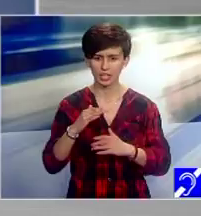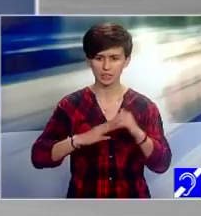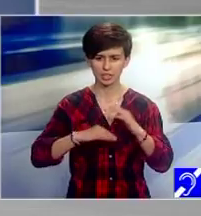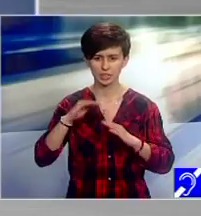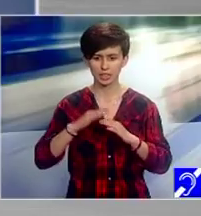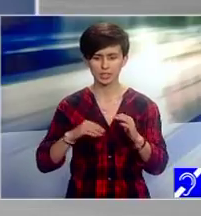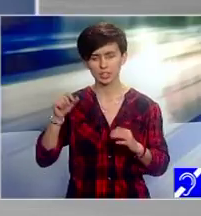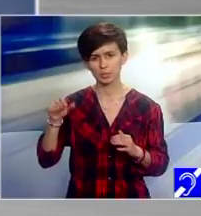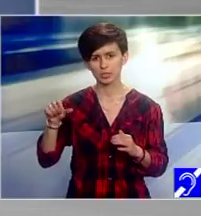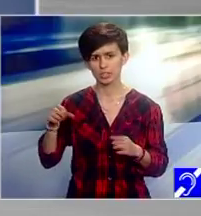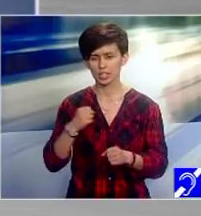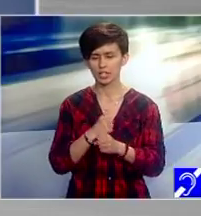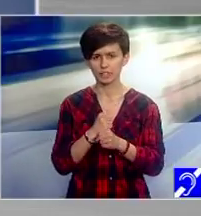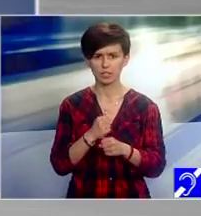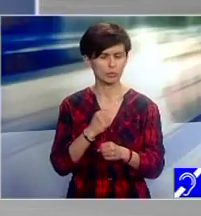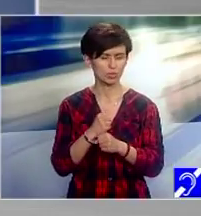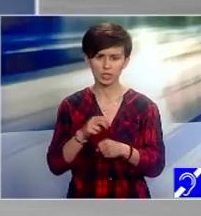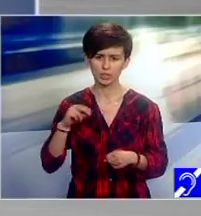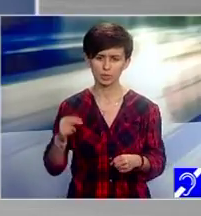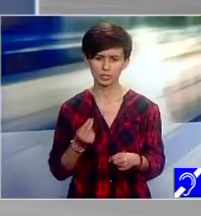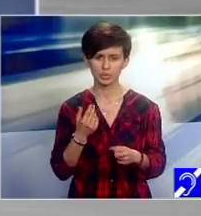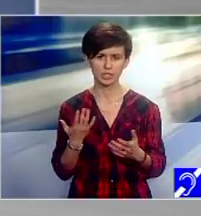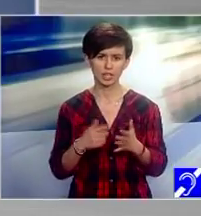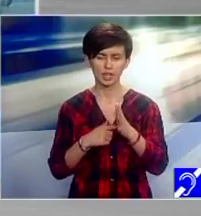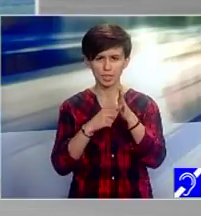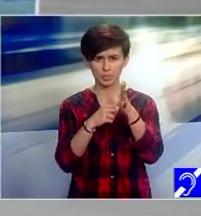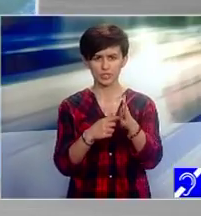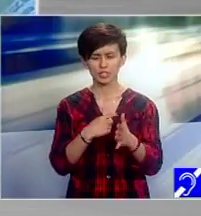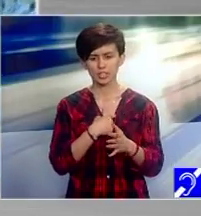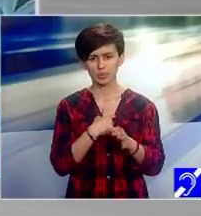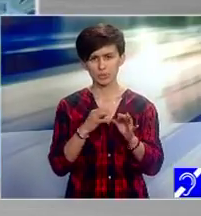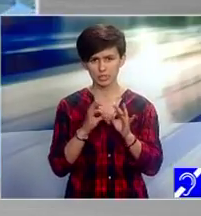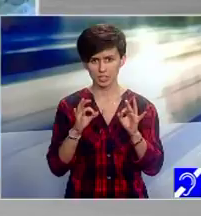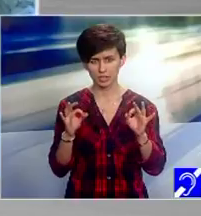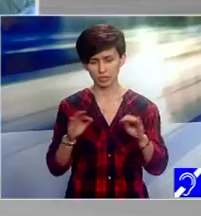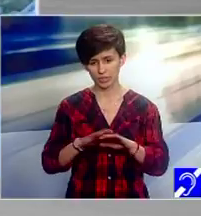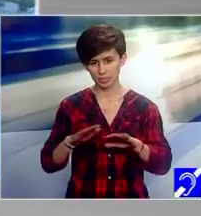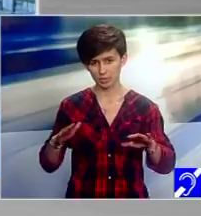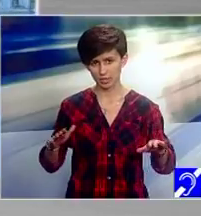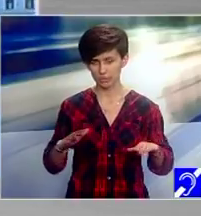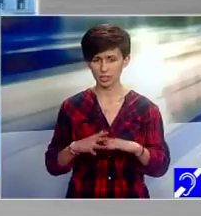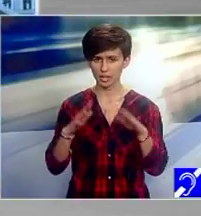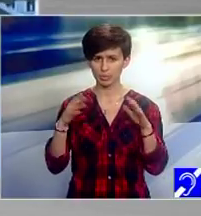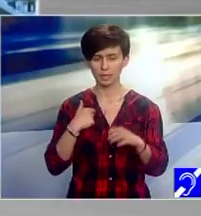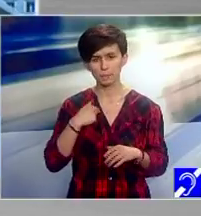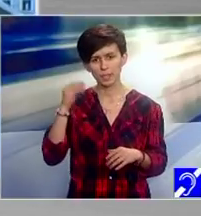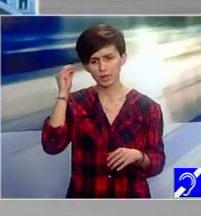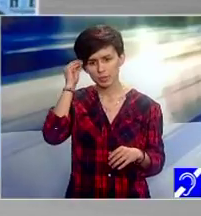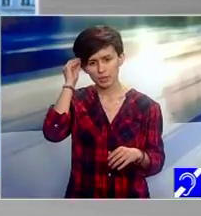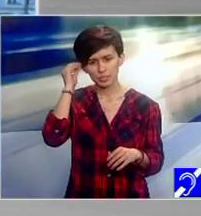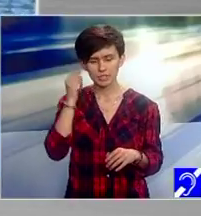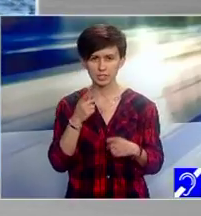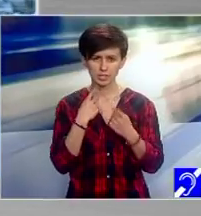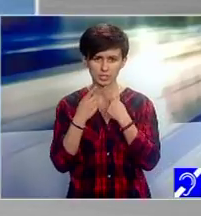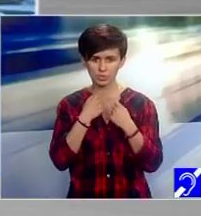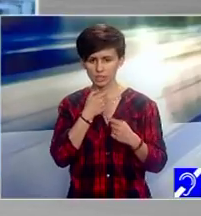muncă extraordinară, care ies în față, care arată că pot să evolueze pe mari scene. Mi-aduc aminte în discuția cu Andrada Precup de anul